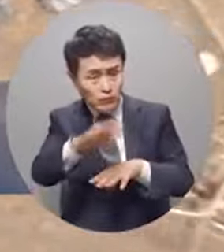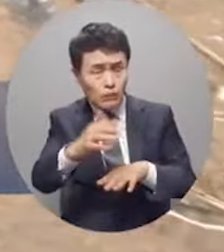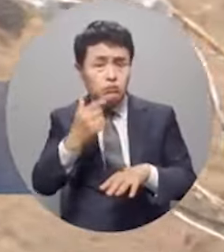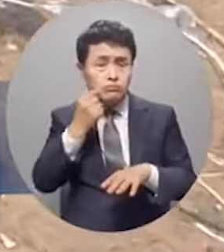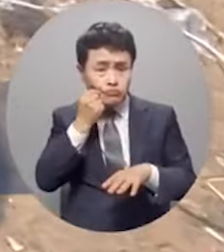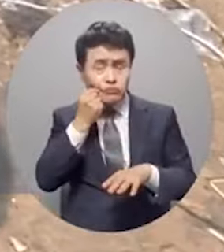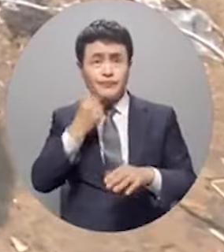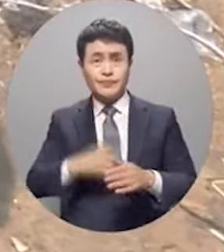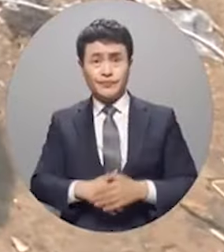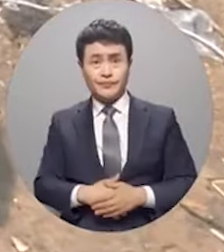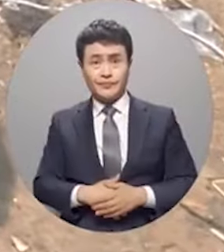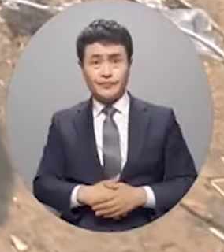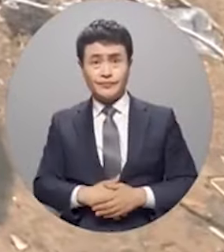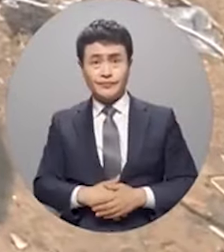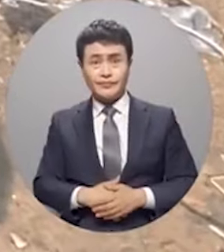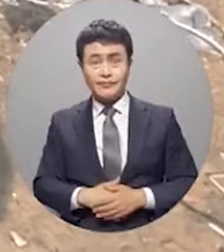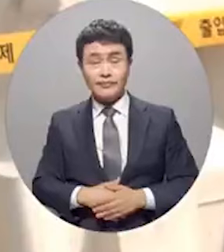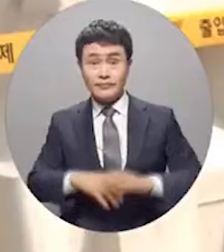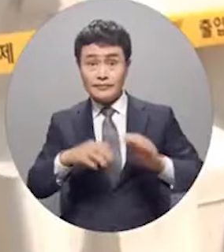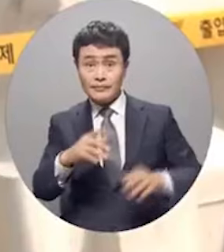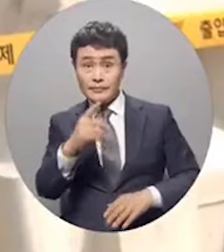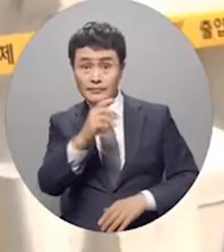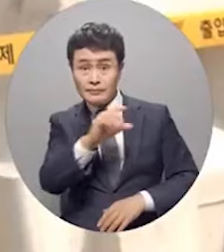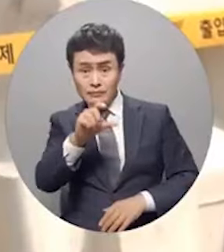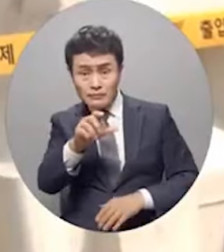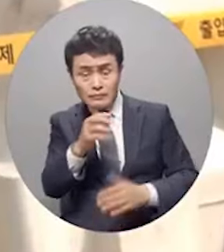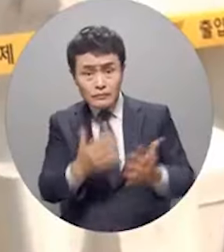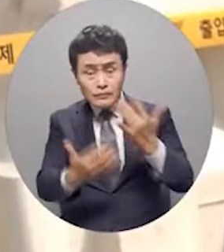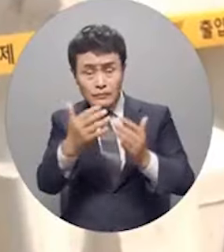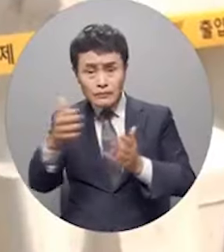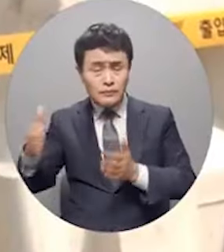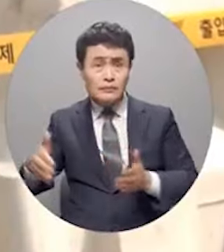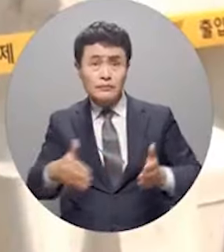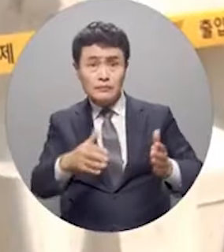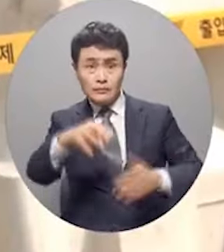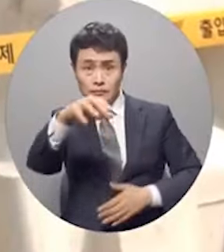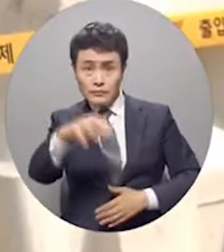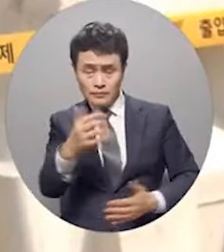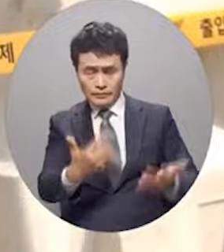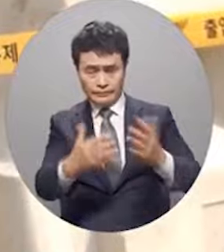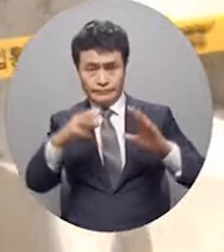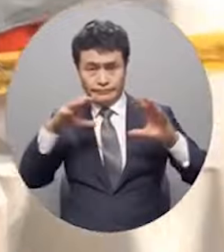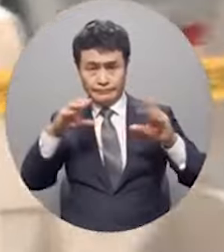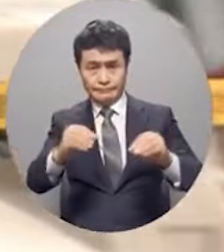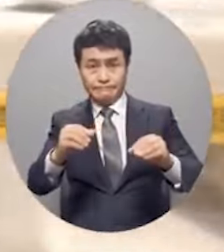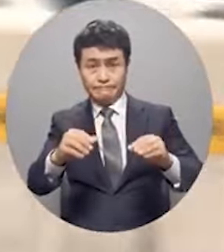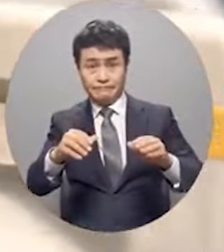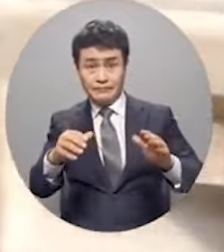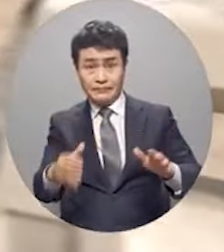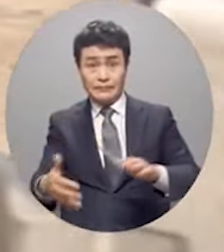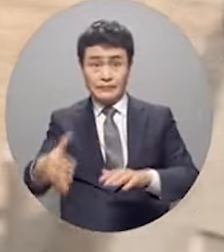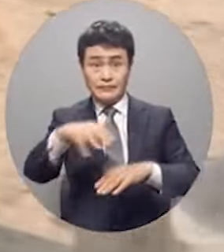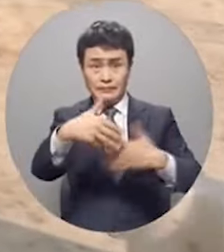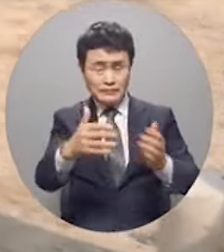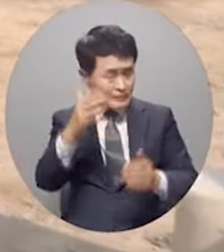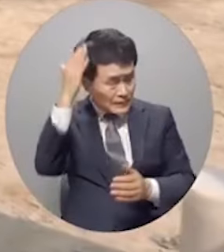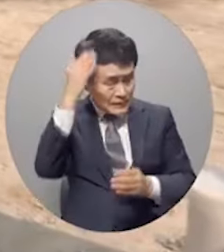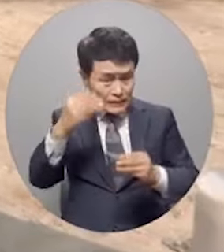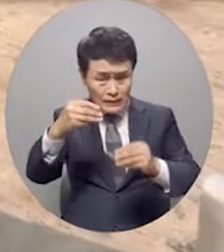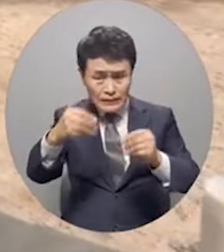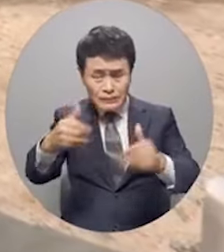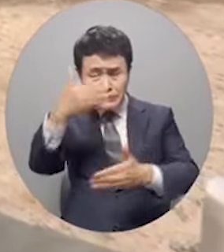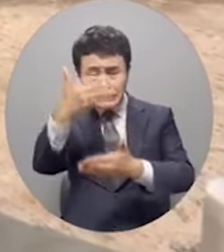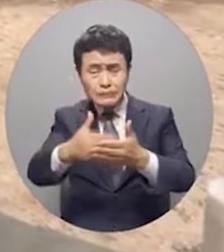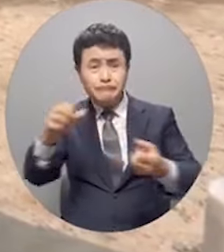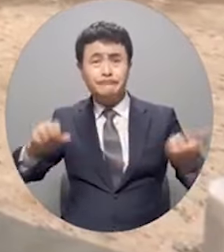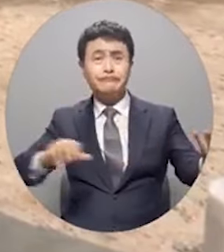취하고 있더라고요. 테슬라 전기차가 불이 났던 도로입니다. 현장에는 불을 끄기 위해 수조에 담긴 차와 검게 긁힌 잔해가 어지러이